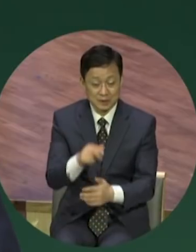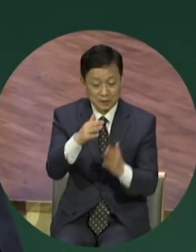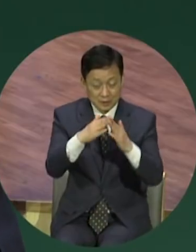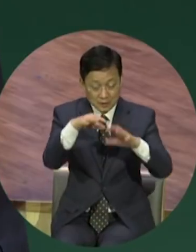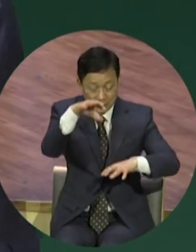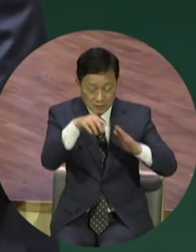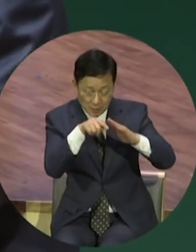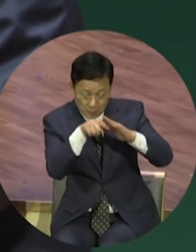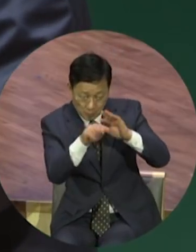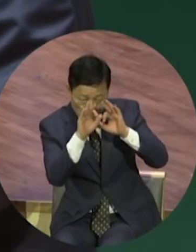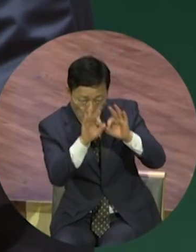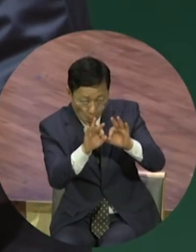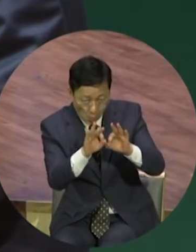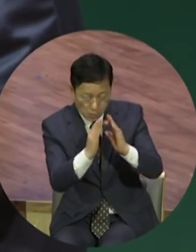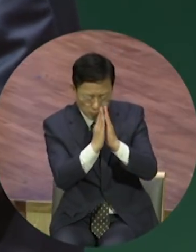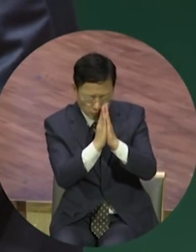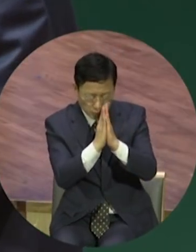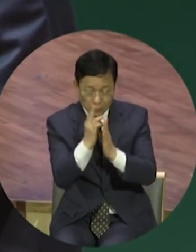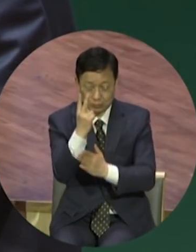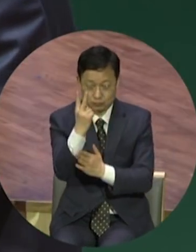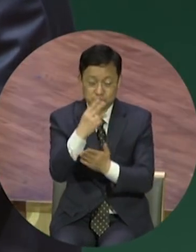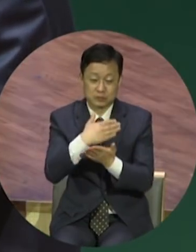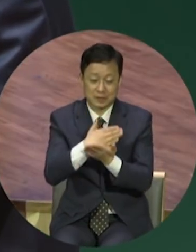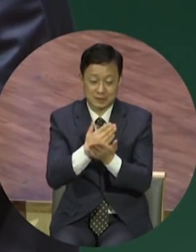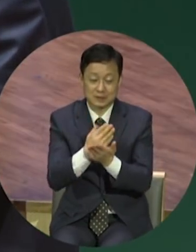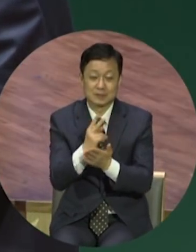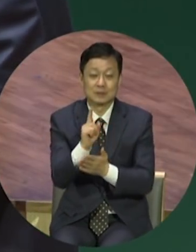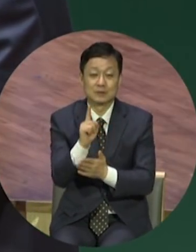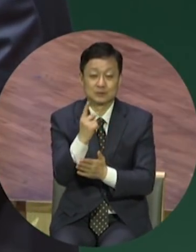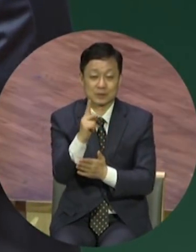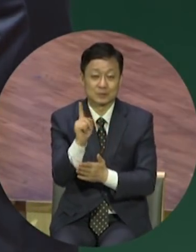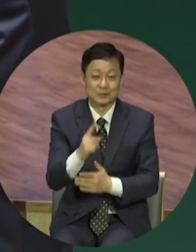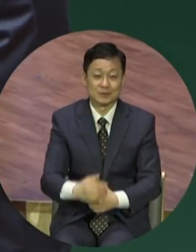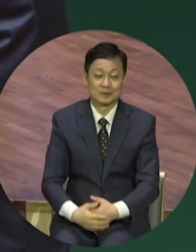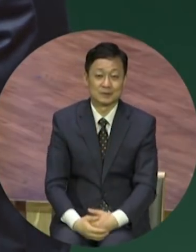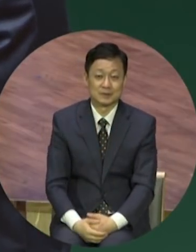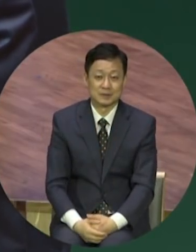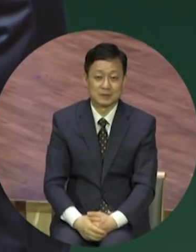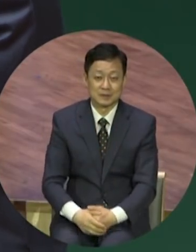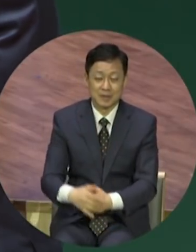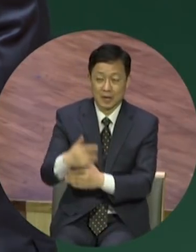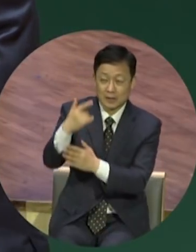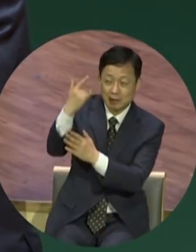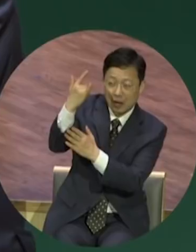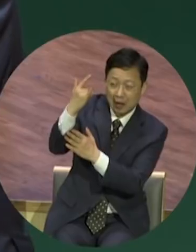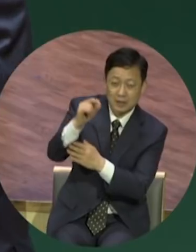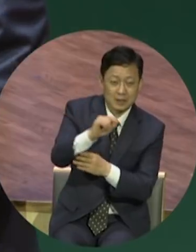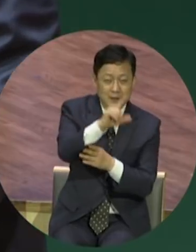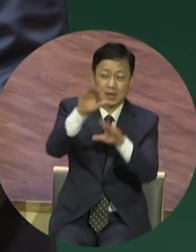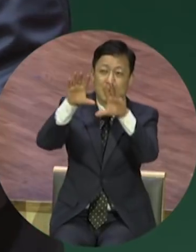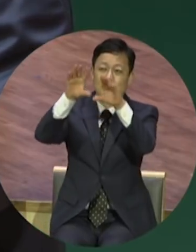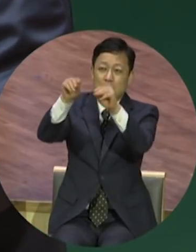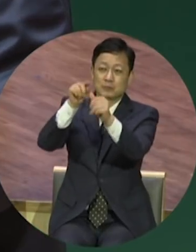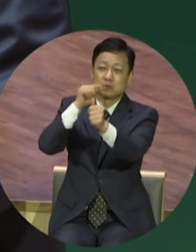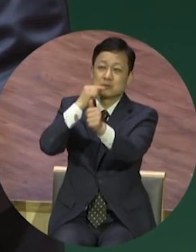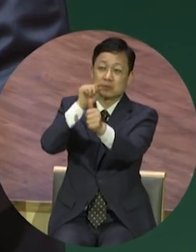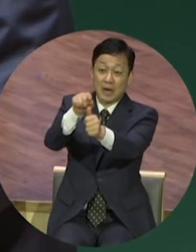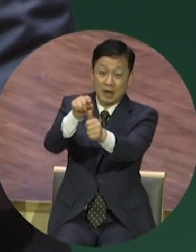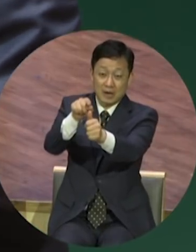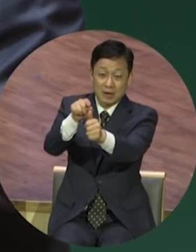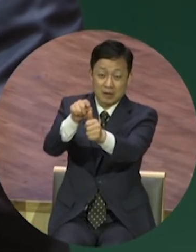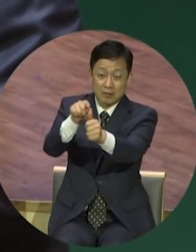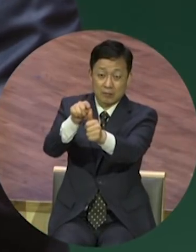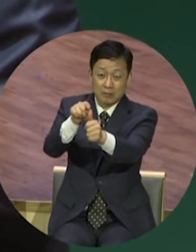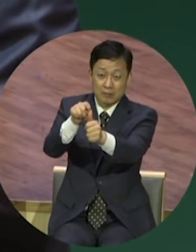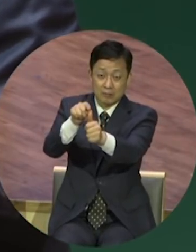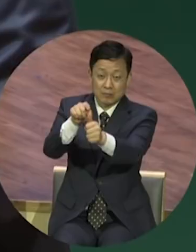must see clearly at the field for what it is, and then he prayed two prayers. What were they? 태양아, 달아, 멈춰라가 이란 말이요. It's not sun. 뭐라고